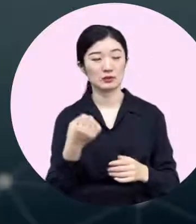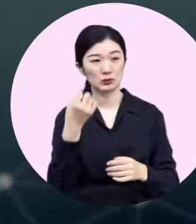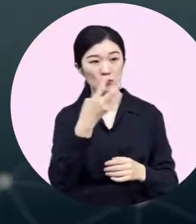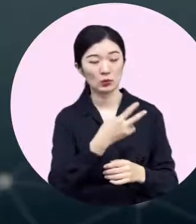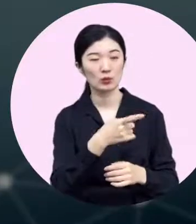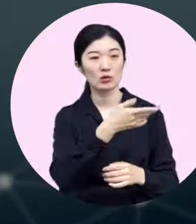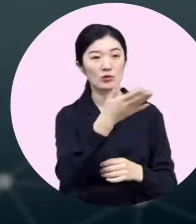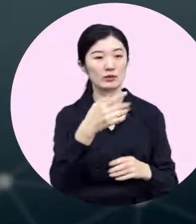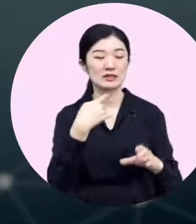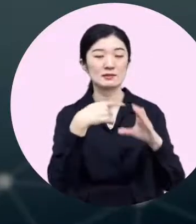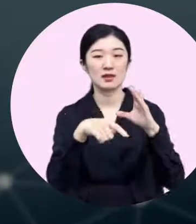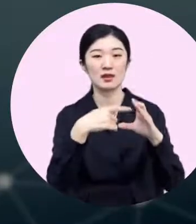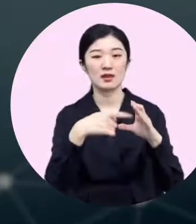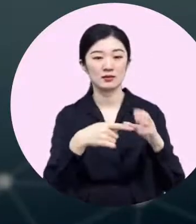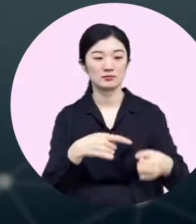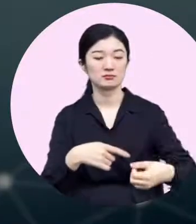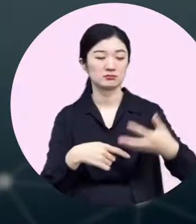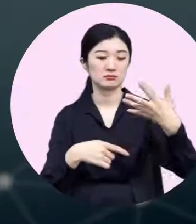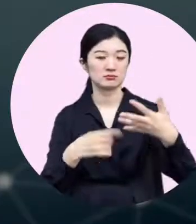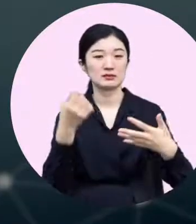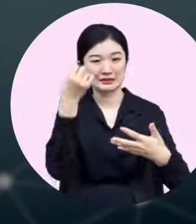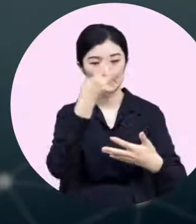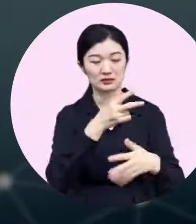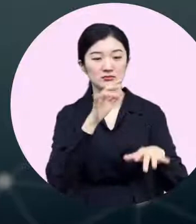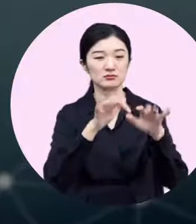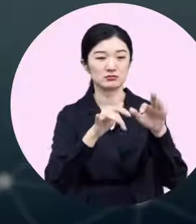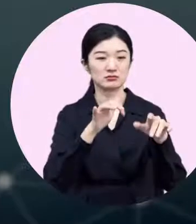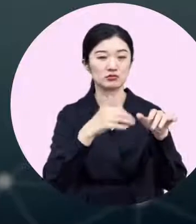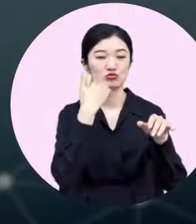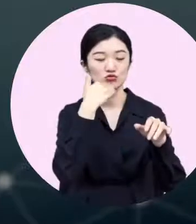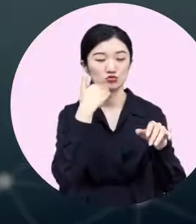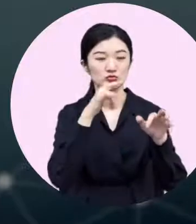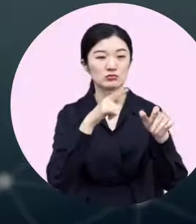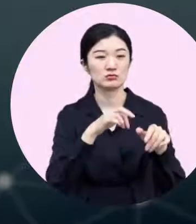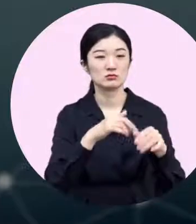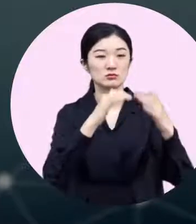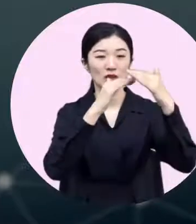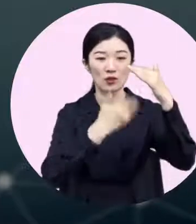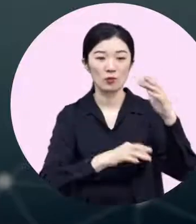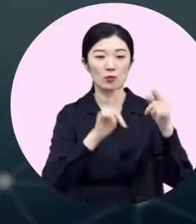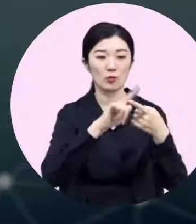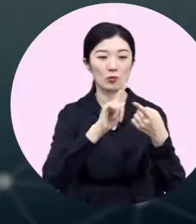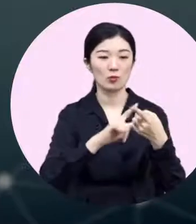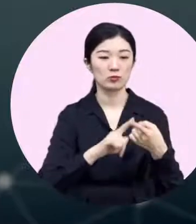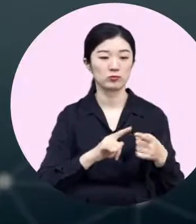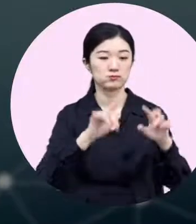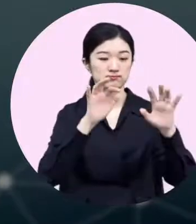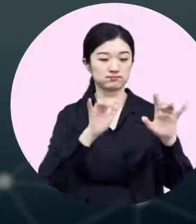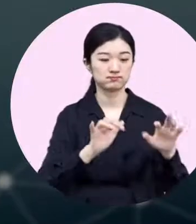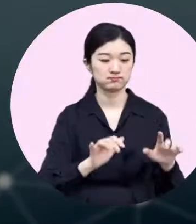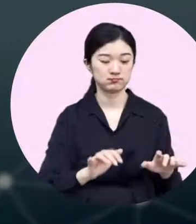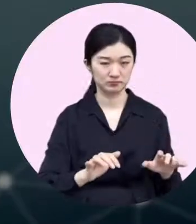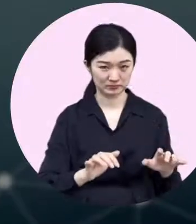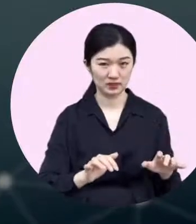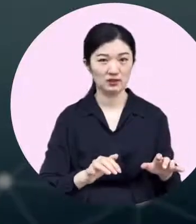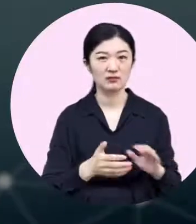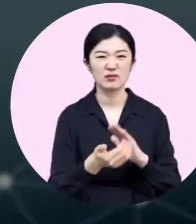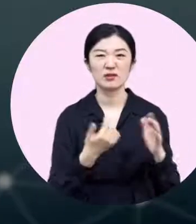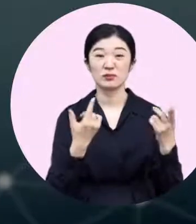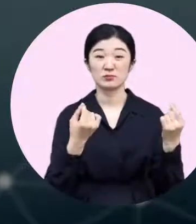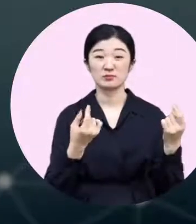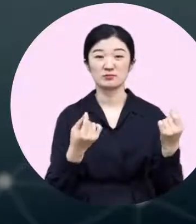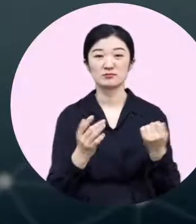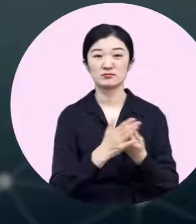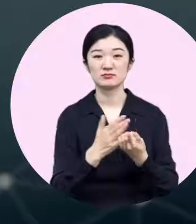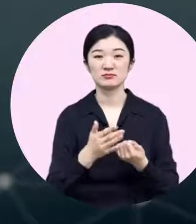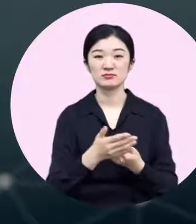들어가셔서 여러분들이 따로 여기다가 뭐 받는 사람 이렇게 해서 여기다가 내용에다가 붙여넣기 해주시면 그 내용이 지금 들어가니까